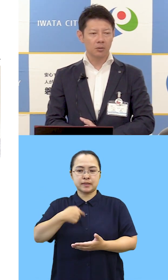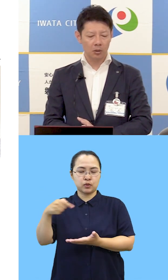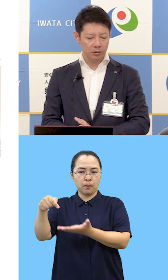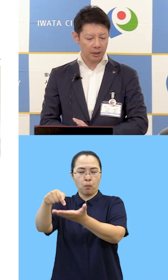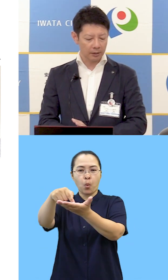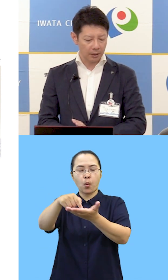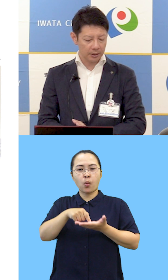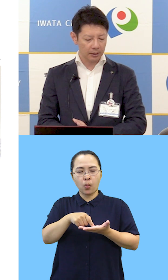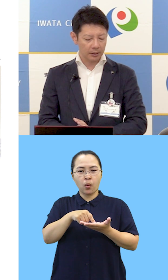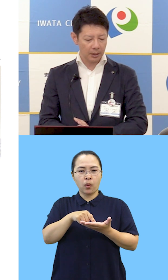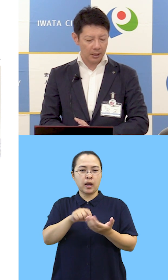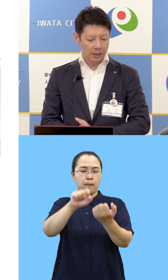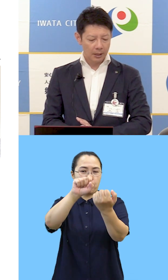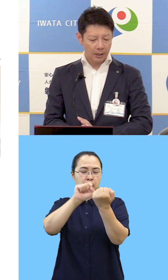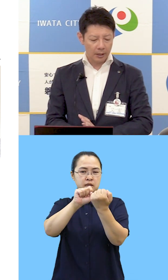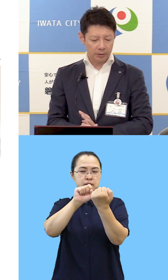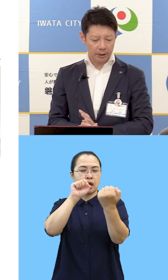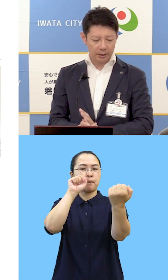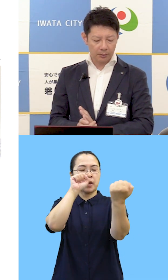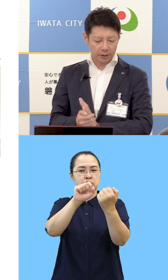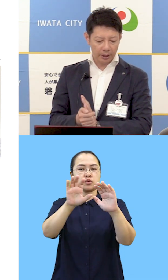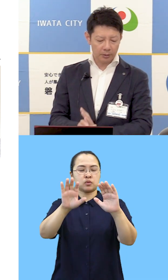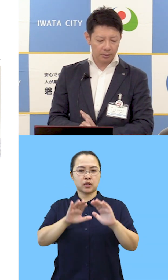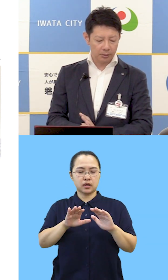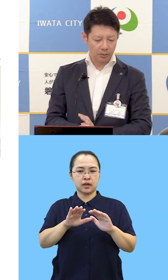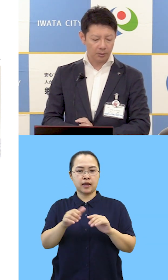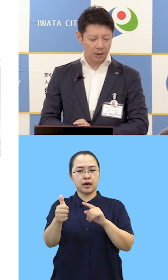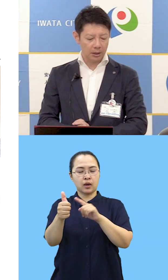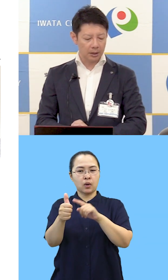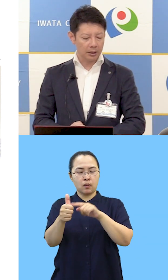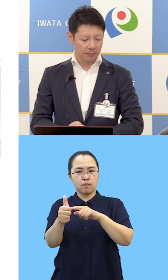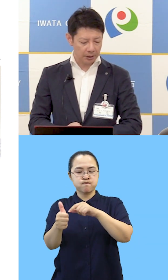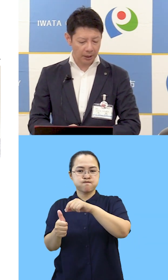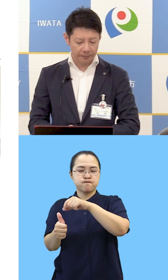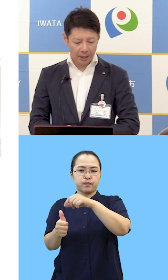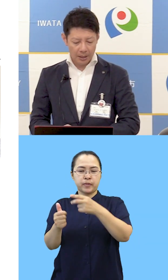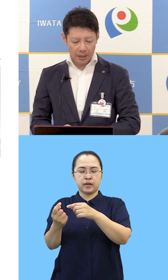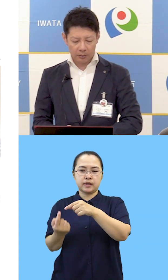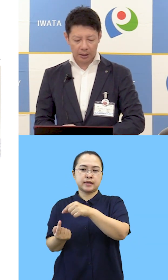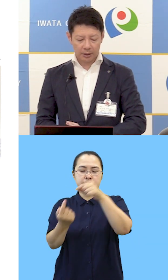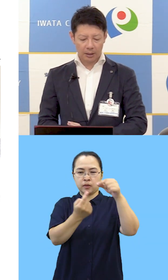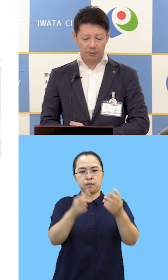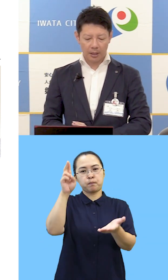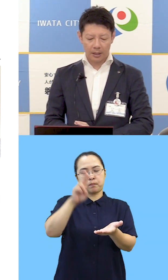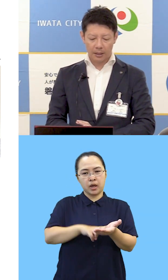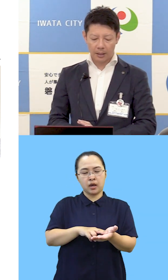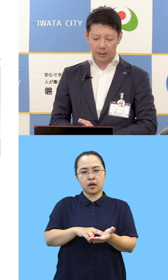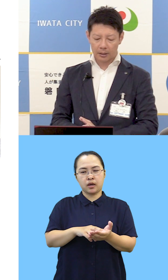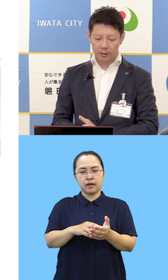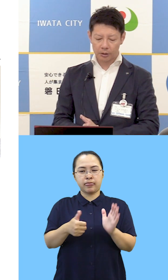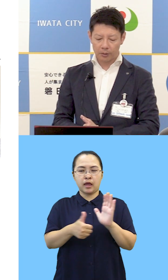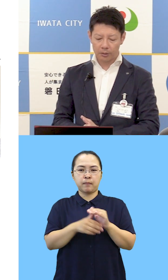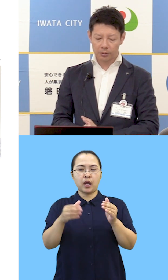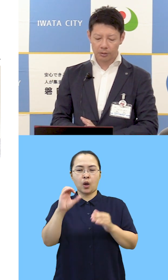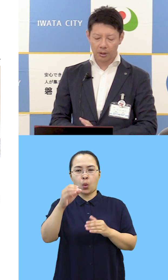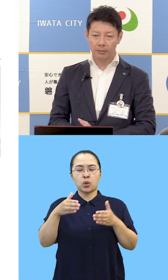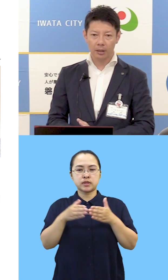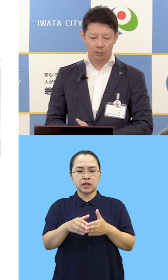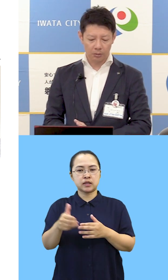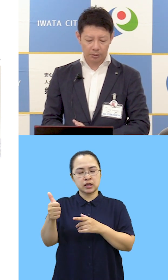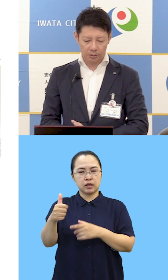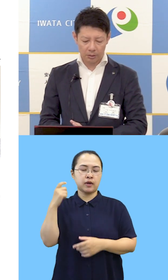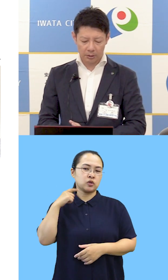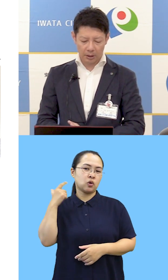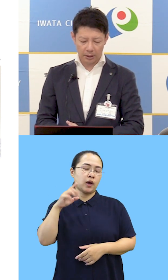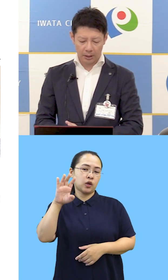面接も受けてくださって、尾崎さんを採用することにいたしました。尾崎さんは昭和44年生ま